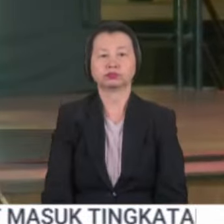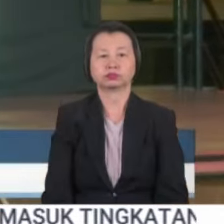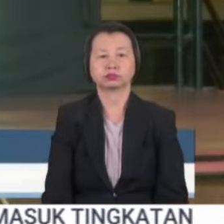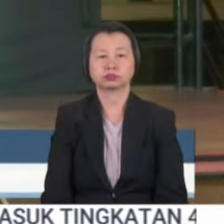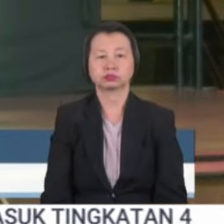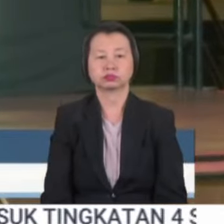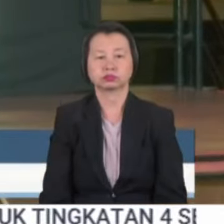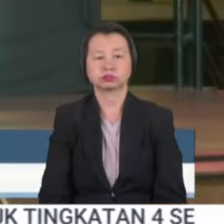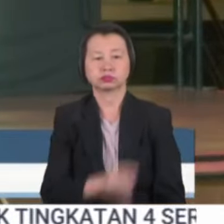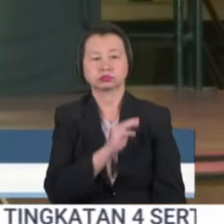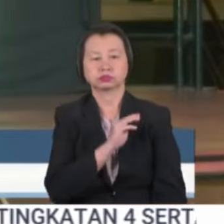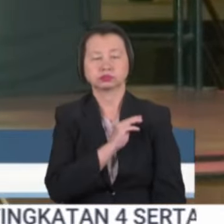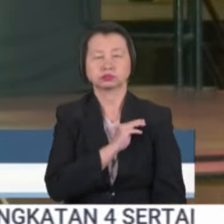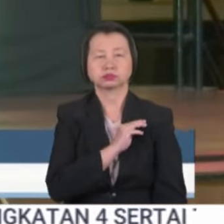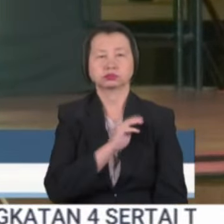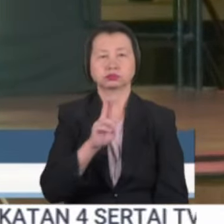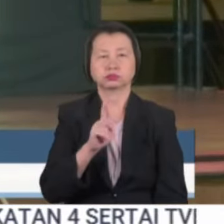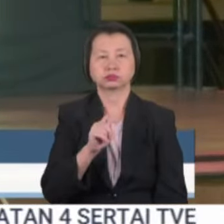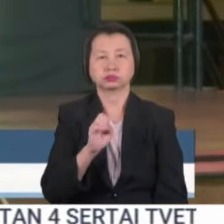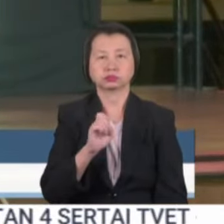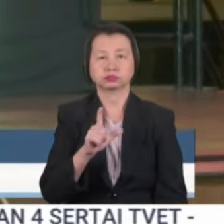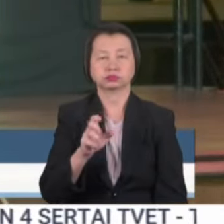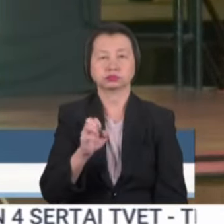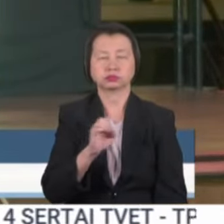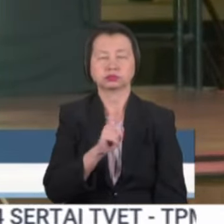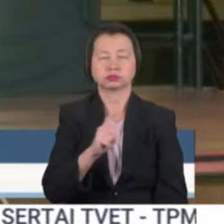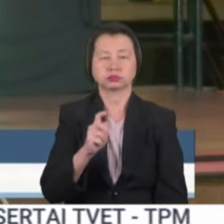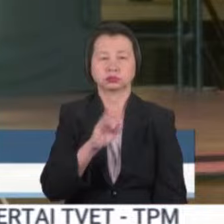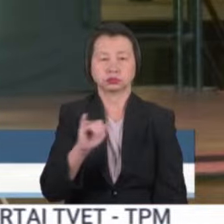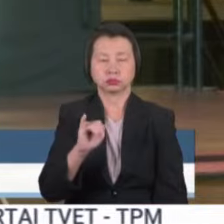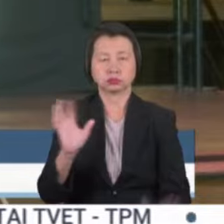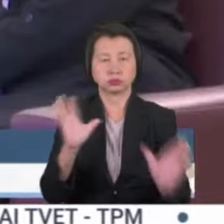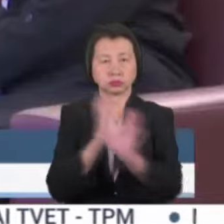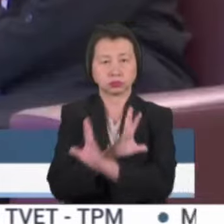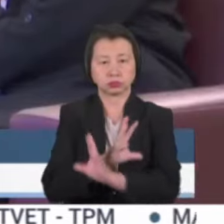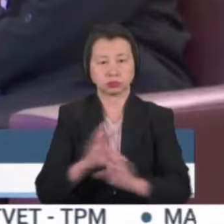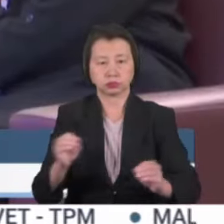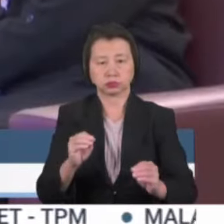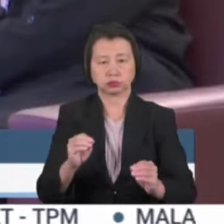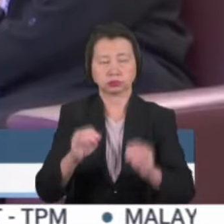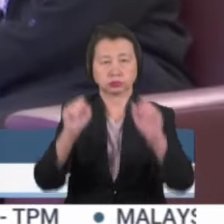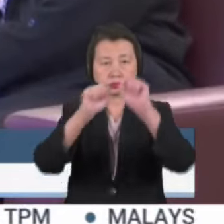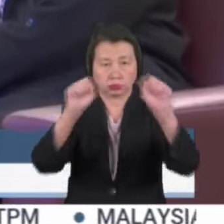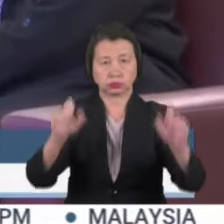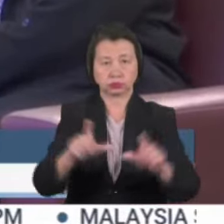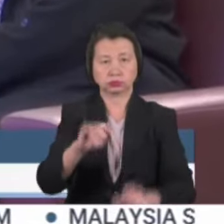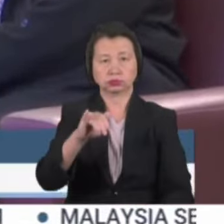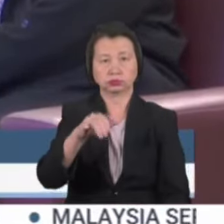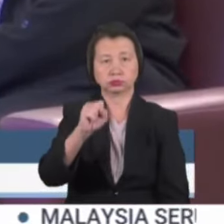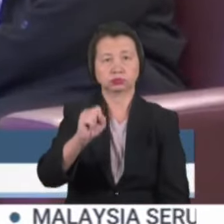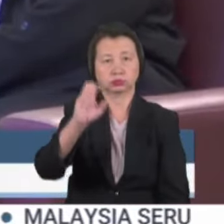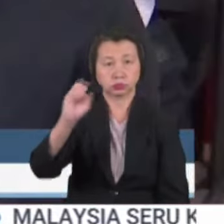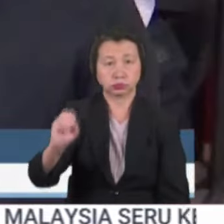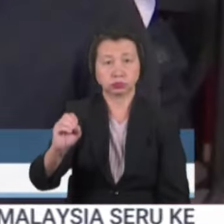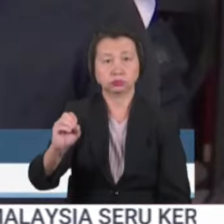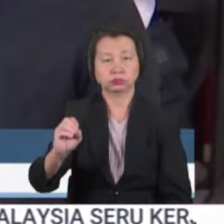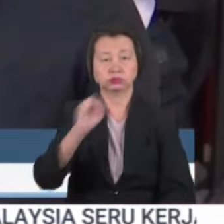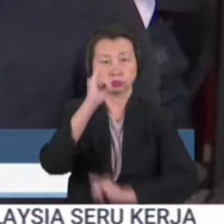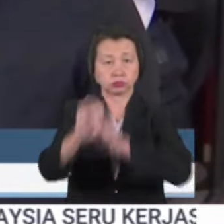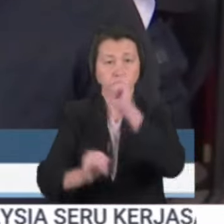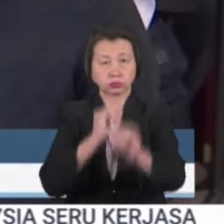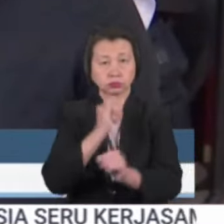Menurut Menteri Utiliti dan Telekomunikasi Sarawak, Datuk Seri Julaihi Narawi, pensijilan Pertubuhan Pemiawaian